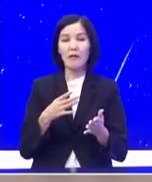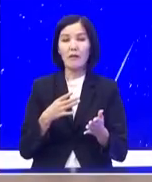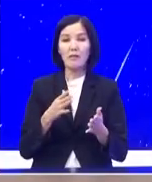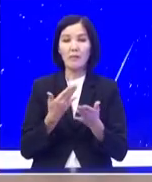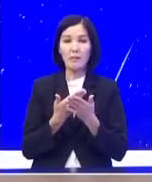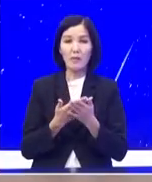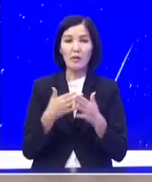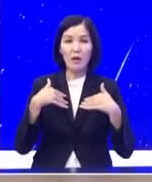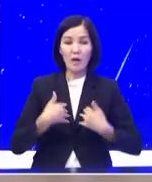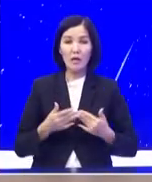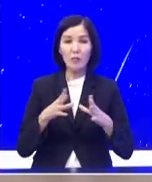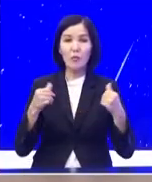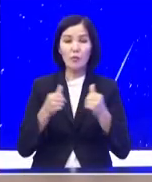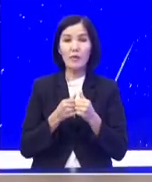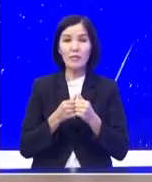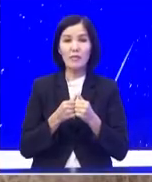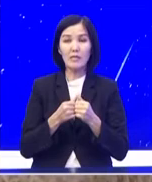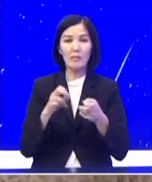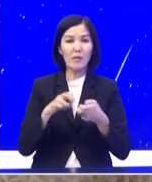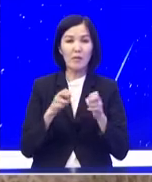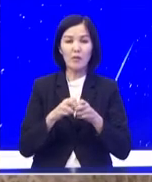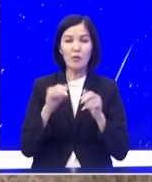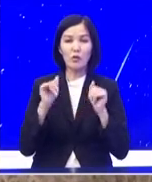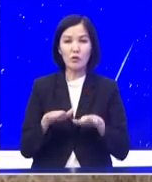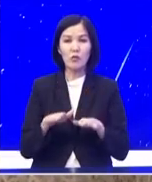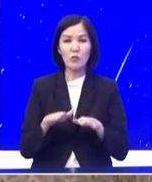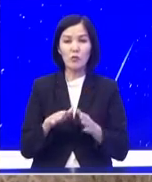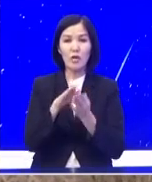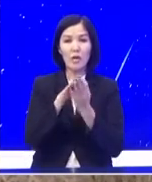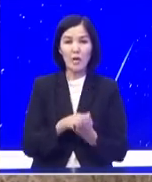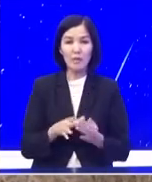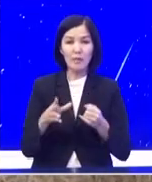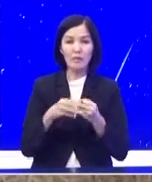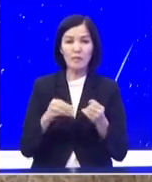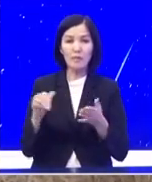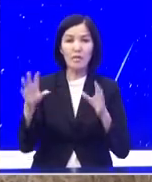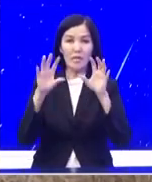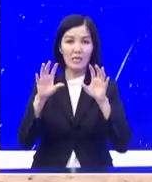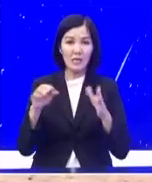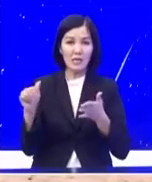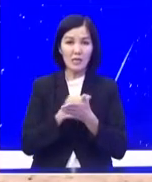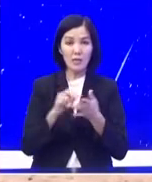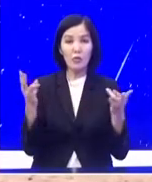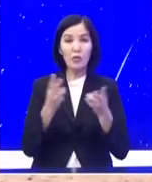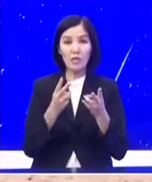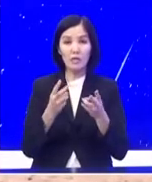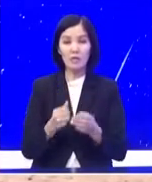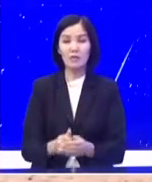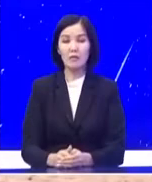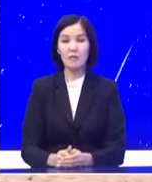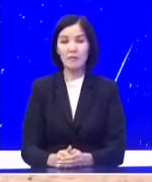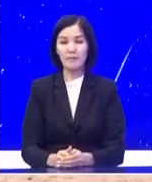отбастары саудаласып жатпасанық, бұл проблеманы шешу үшін қабіршілер қызметін заңдастыру керек дейді талдықорғандық зират